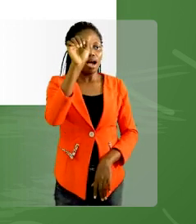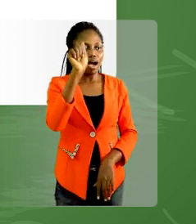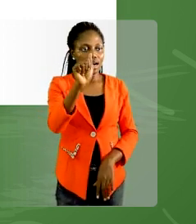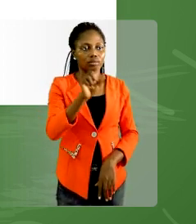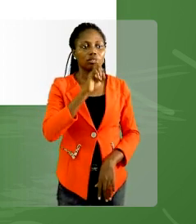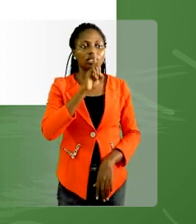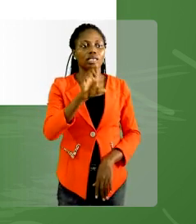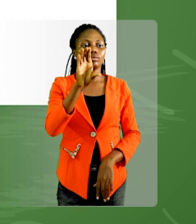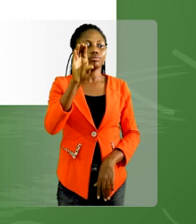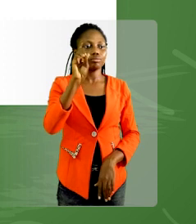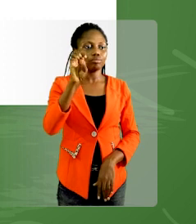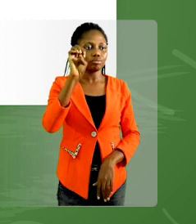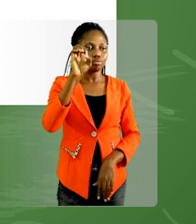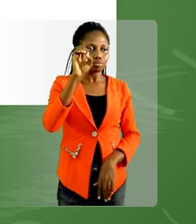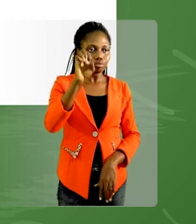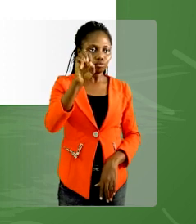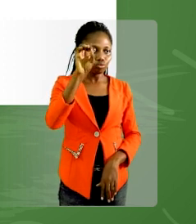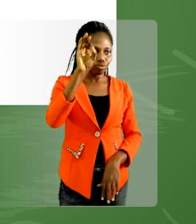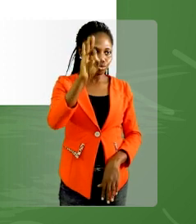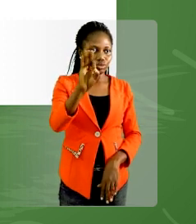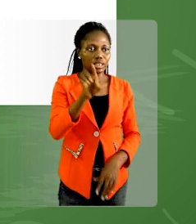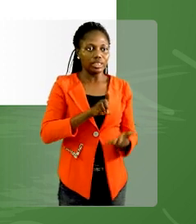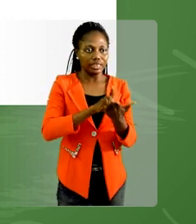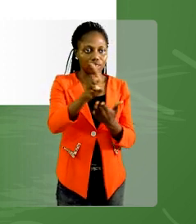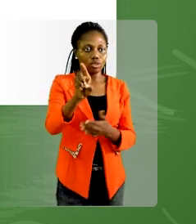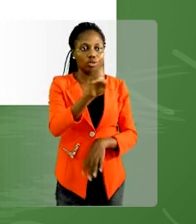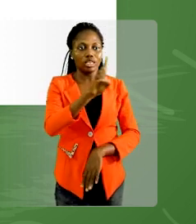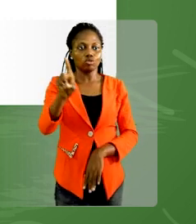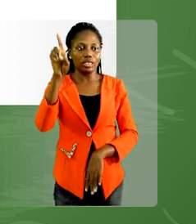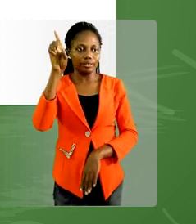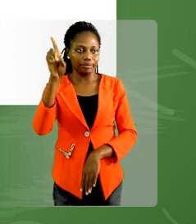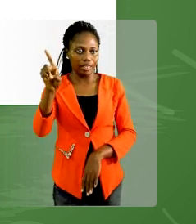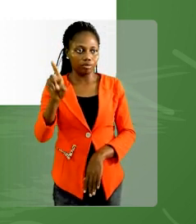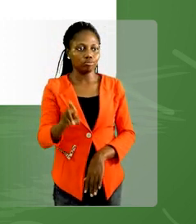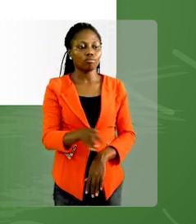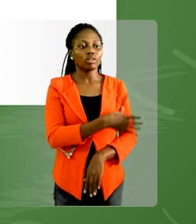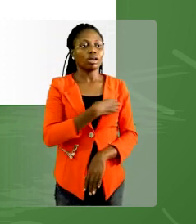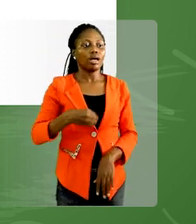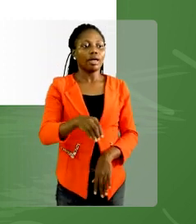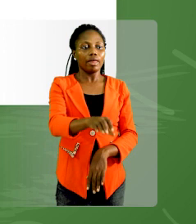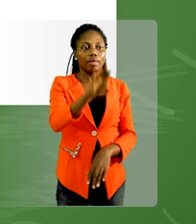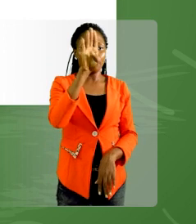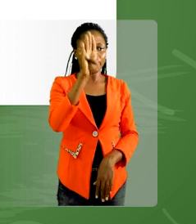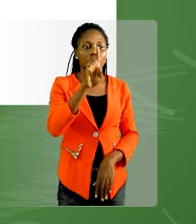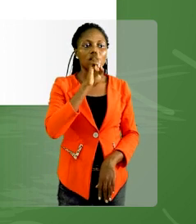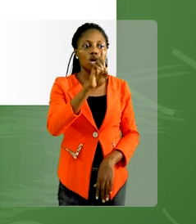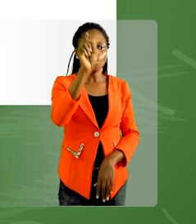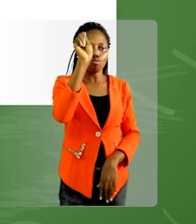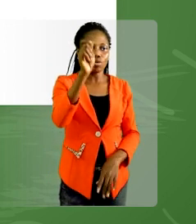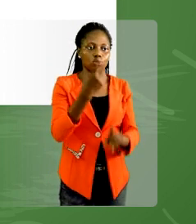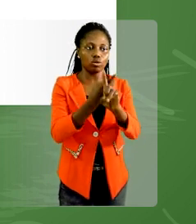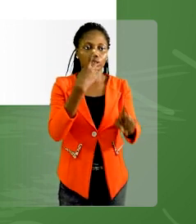D et B est l'ordonnée à l'origine de la droite D. Donc ici, qu'est-ce qu'il faut